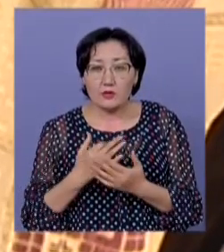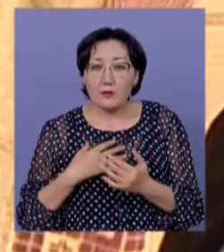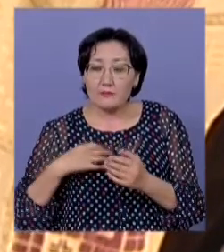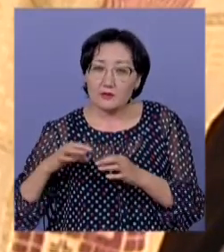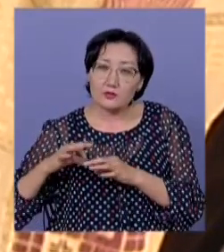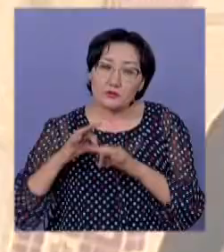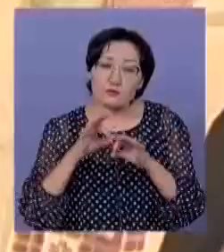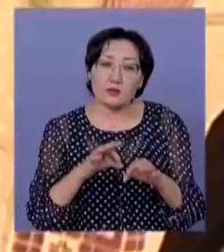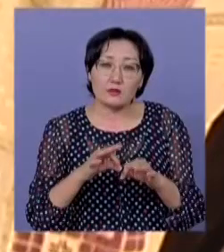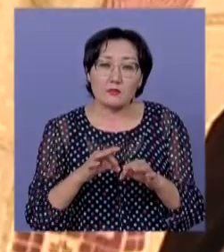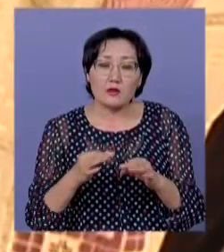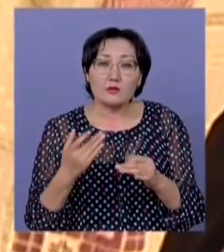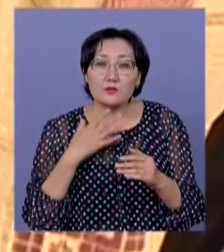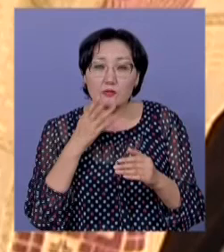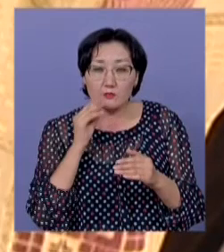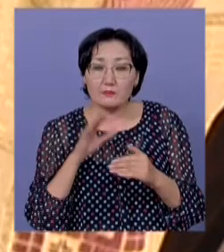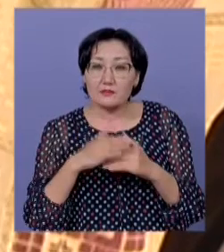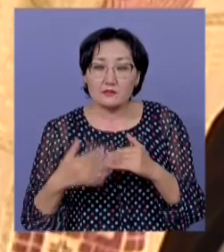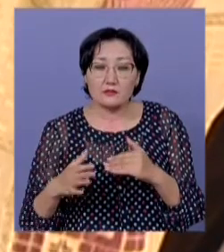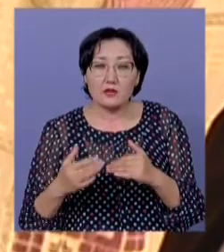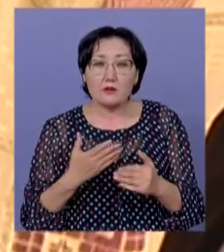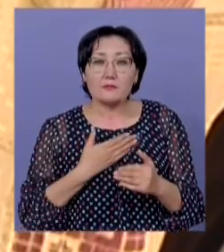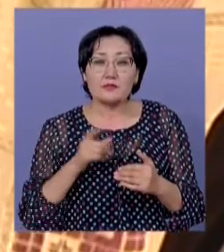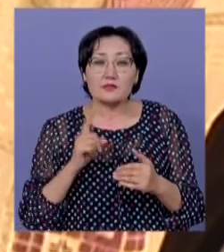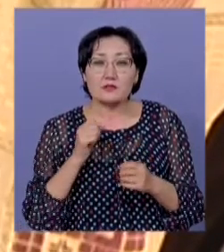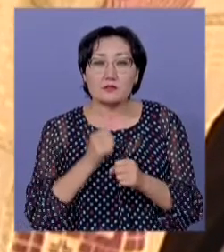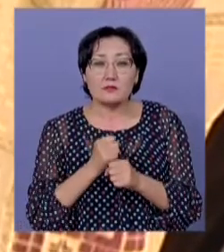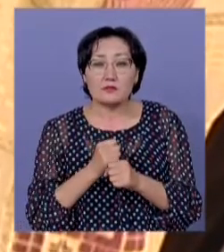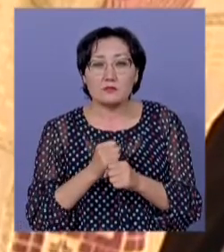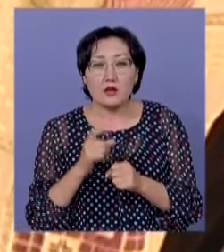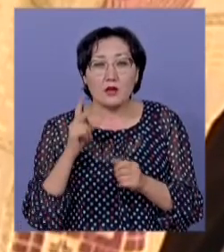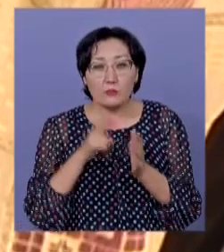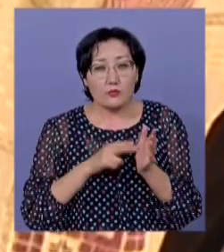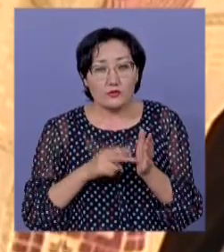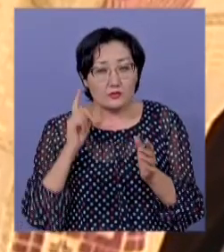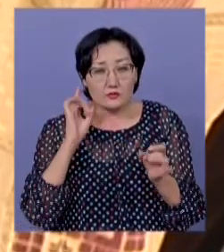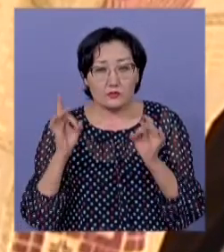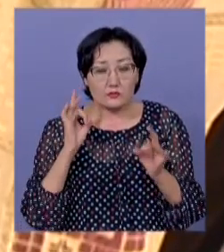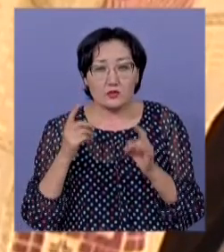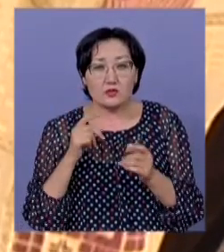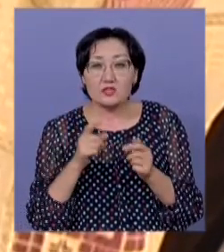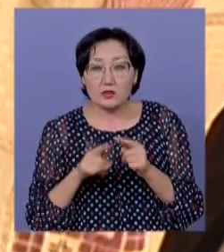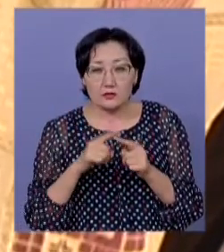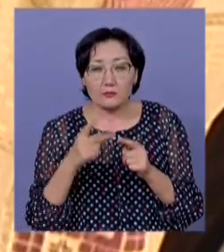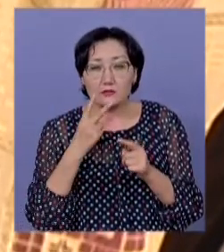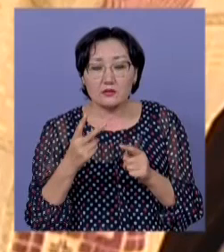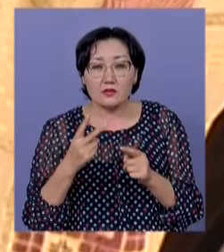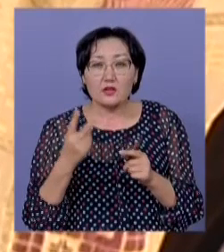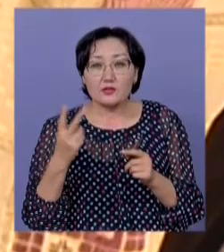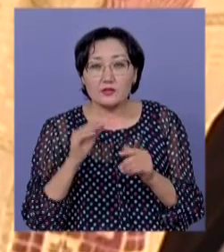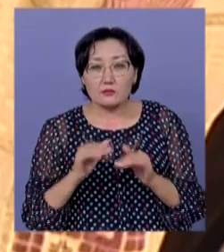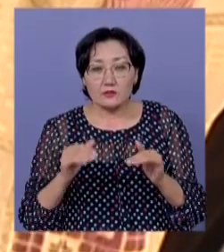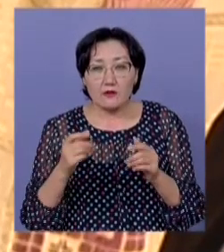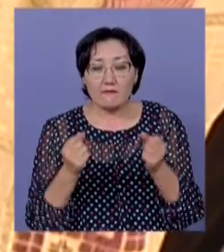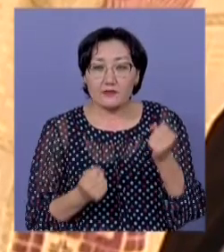барғанша артта қалып қалдым. Сосын кейіннен не істеймін, уже поездың дауысы естіліп келеді, жақыннан қарадым. Одан кейін екі баланы